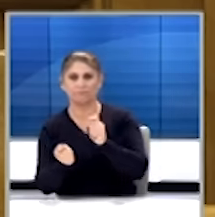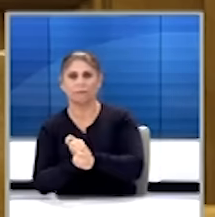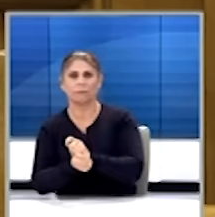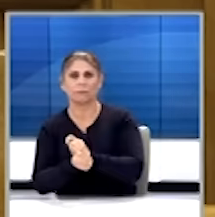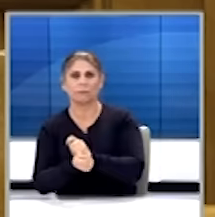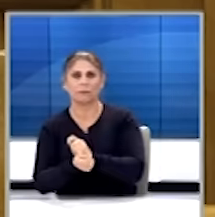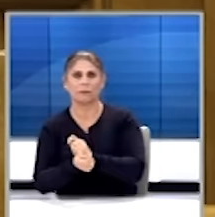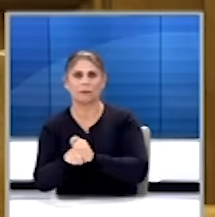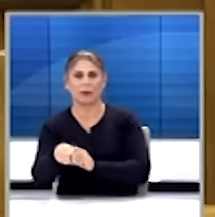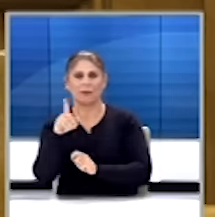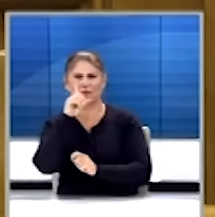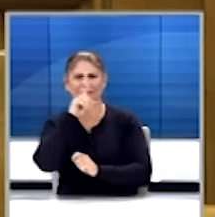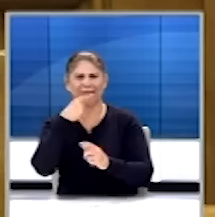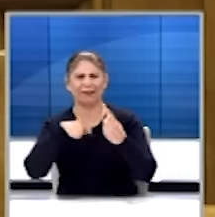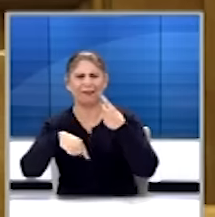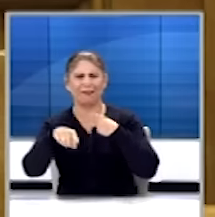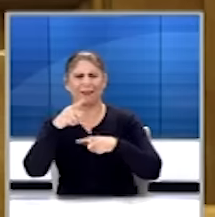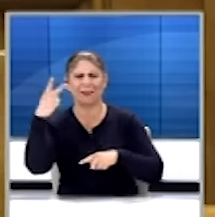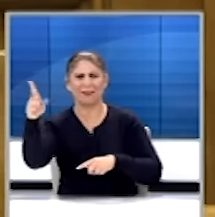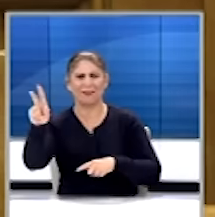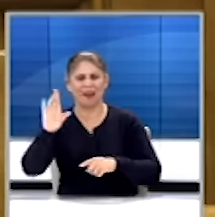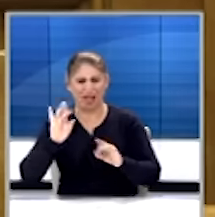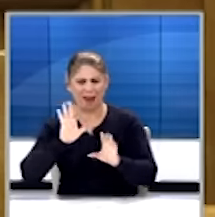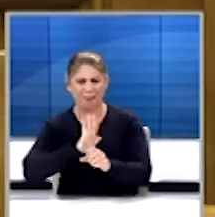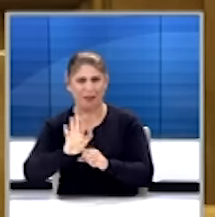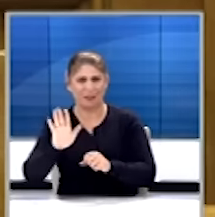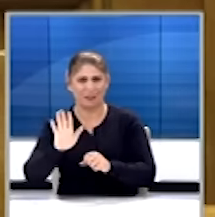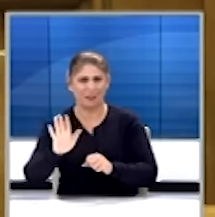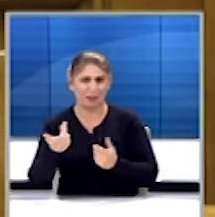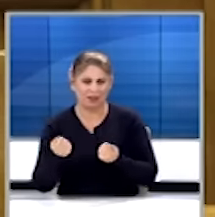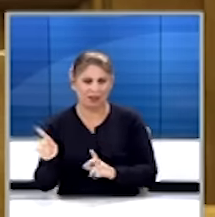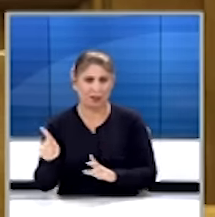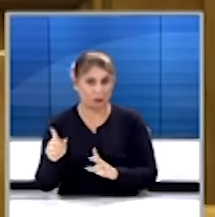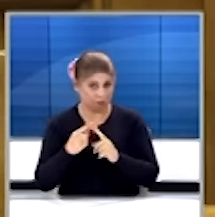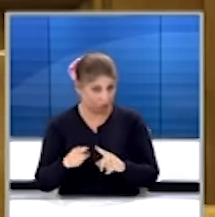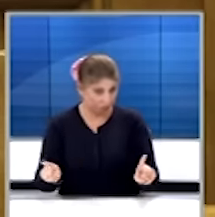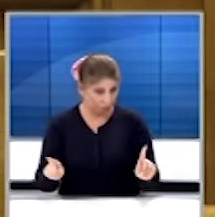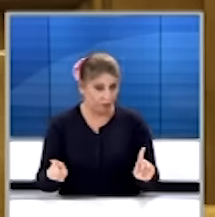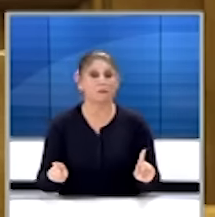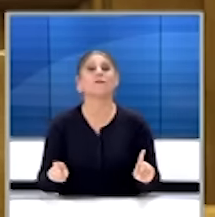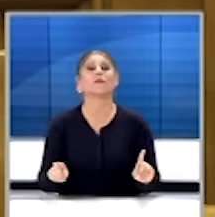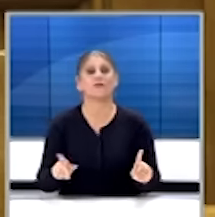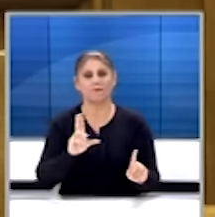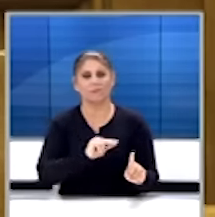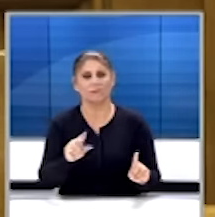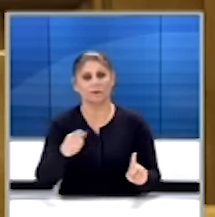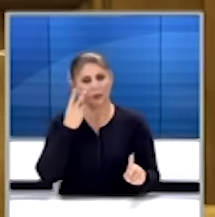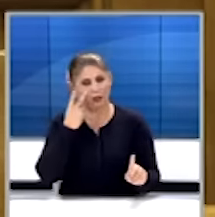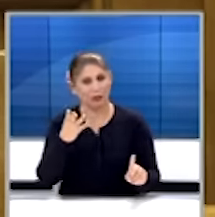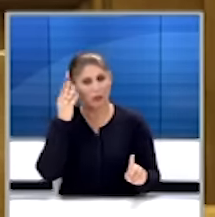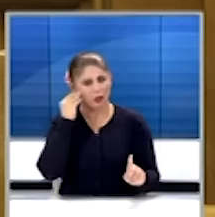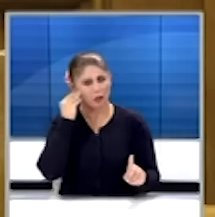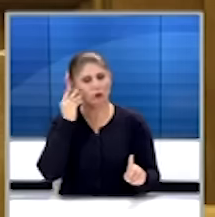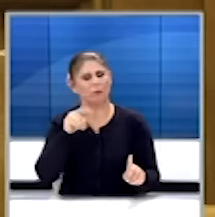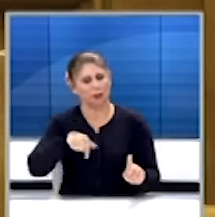σε φιλοσικής για δικές σας ανεπάρκειες. Δεν πρωτοτυπείτε. Τα ίδια είδαμε, τα ακούσαμε και σήμερα από τον